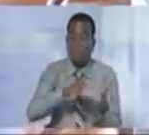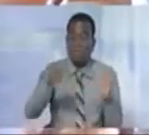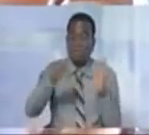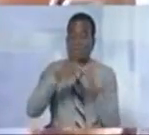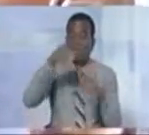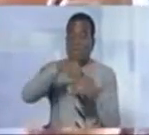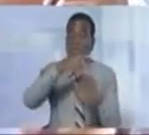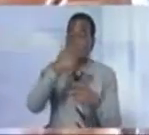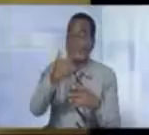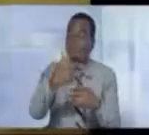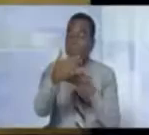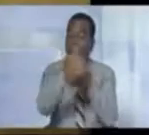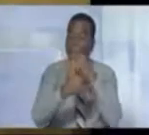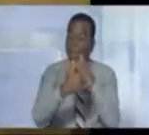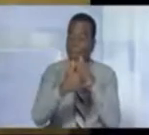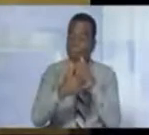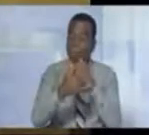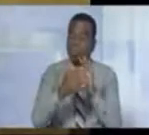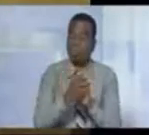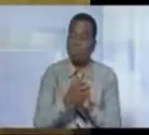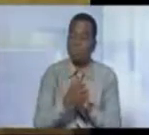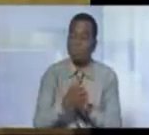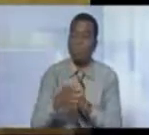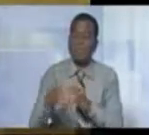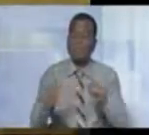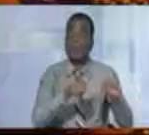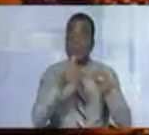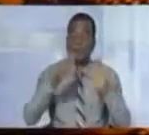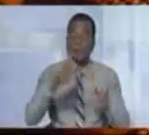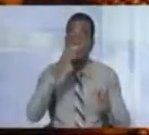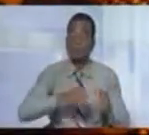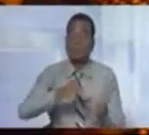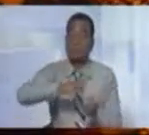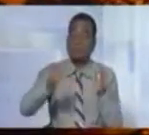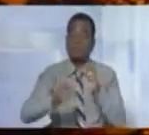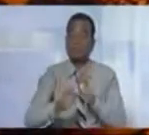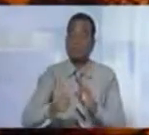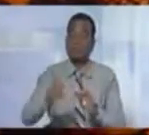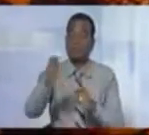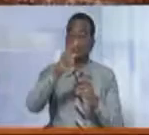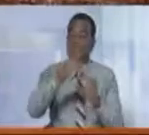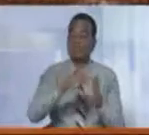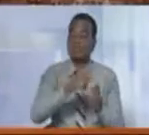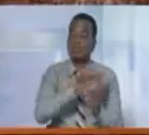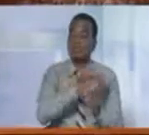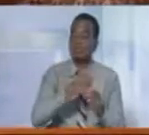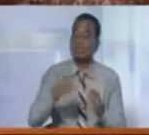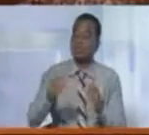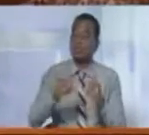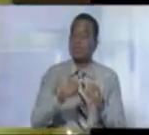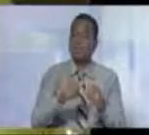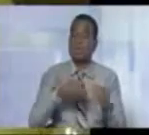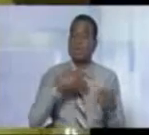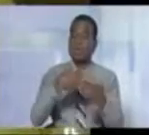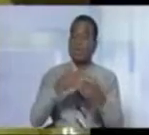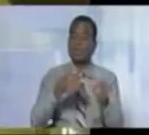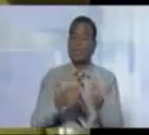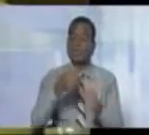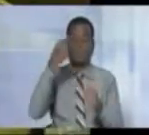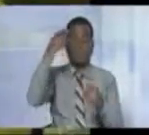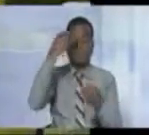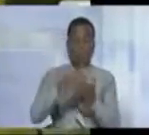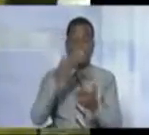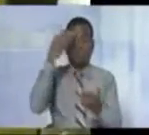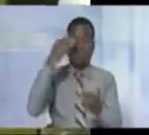trois localités les acteurs de la filière betéail souhaitent l'amélioration des races locales un accès plus aisé au